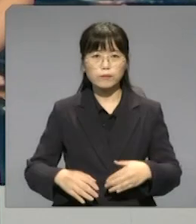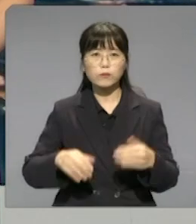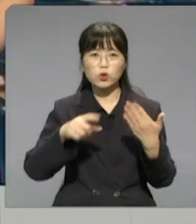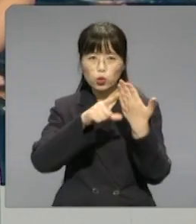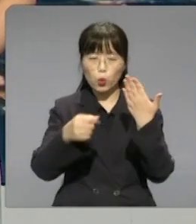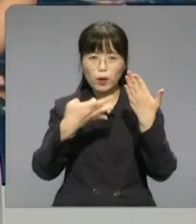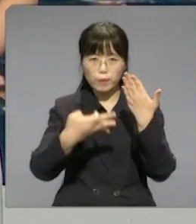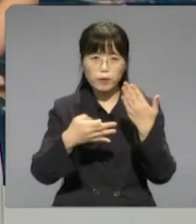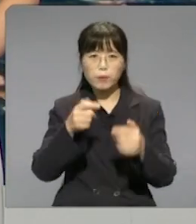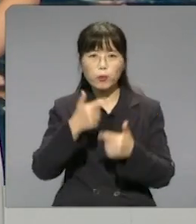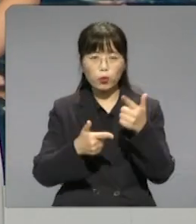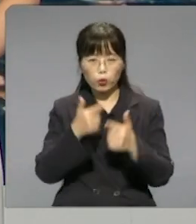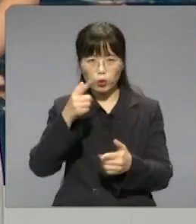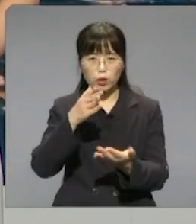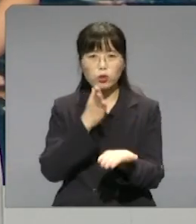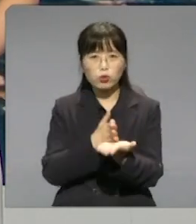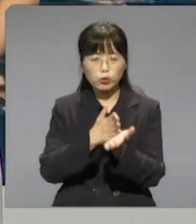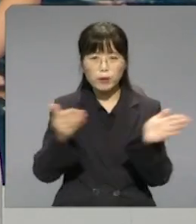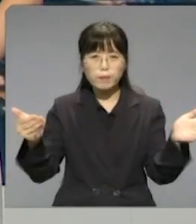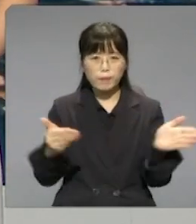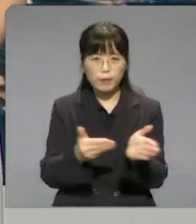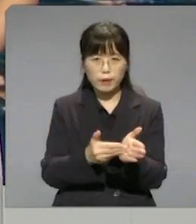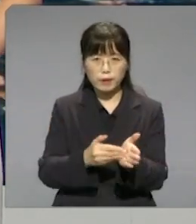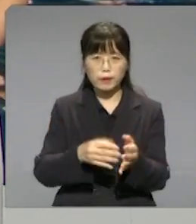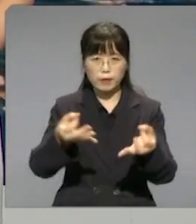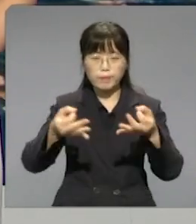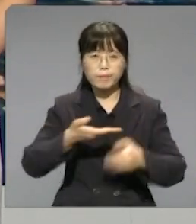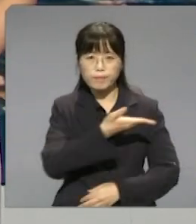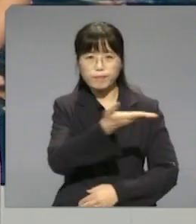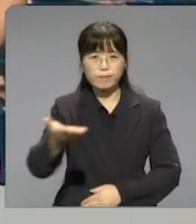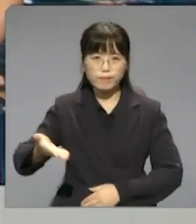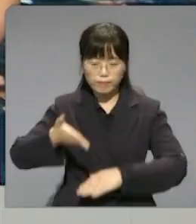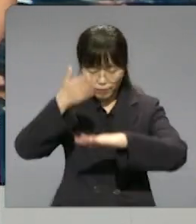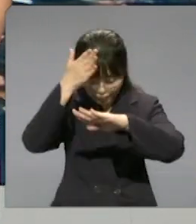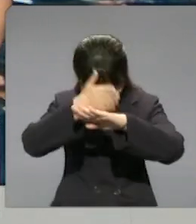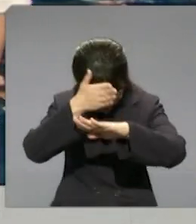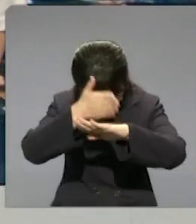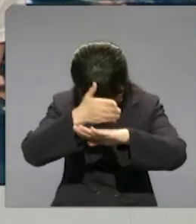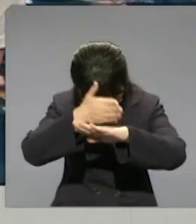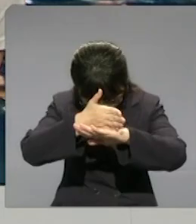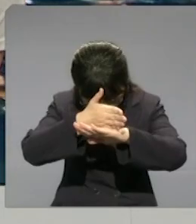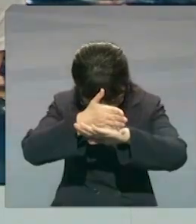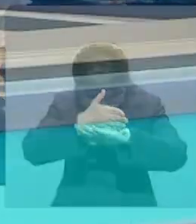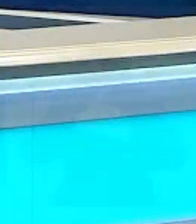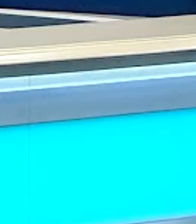이상으로 9월 14일 목요일 OBS 뉴스 1을 마칩니다. 시청해주신 여러분 고맙습니다.